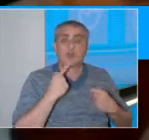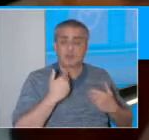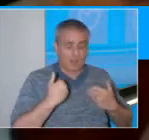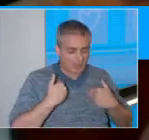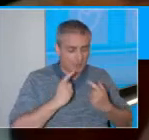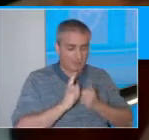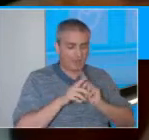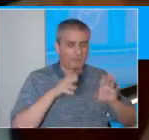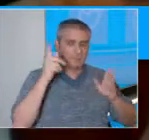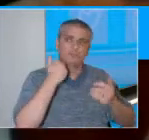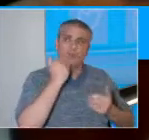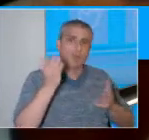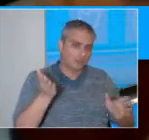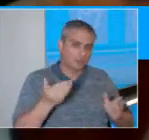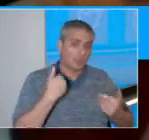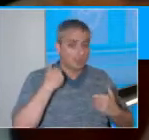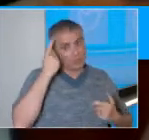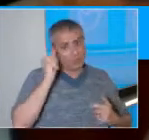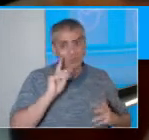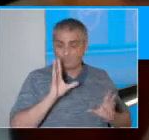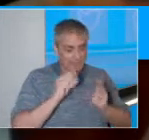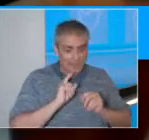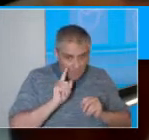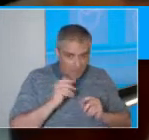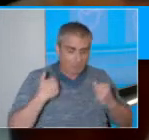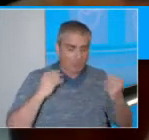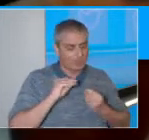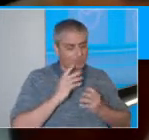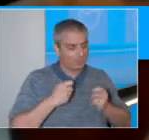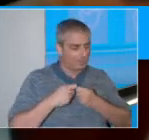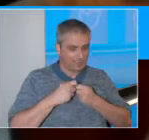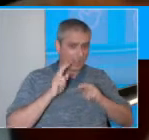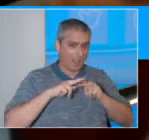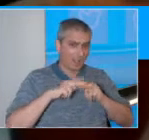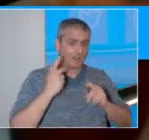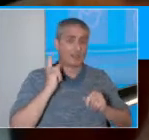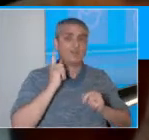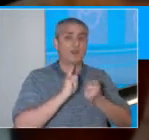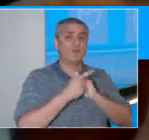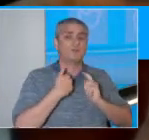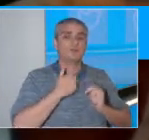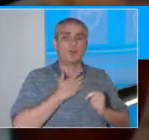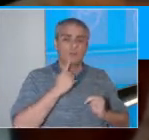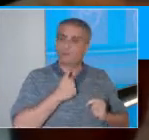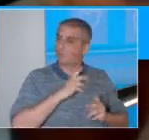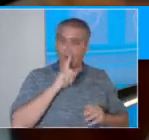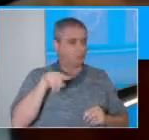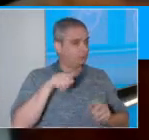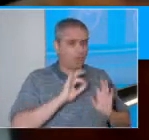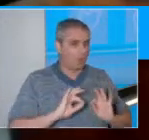צריכים להחליף את הממשלה ההוראה הזו, אנחנו יודעים מי לא נשב, בוא נתארגן יום אחרי ונעשה את זה, להפך, אנחנו כן אומרים שאנחנו לא